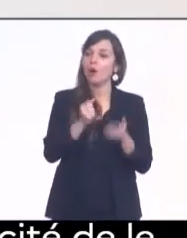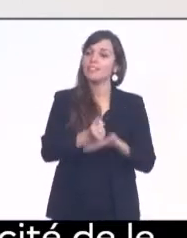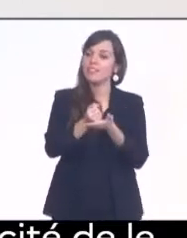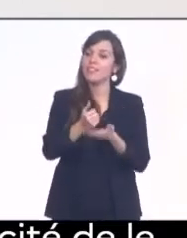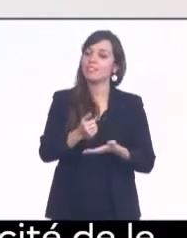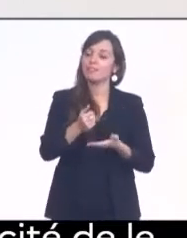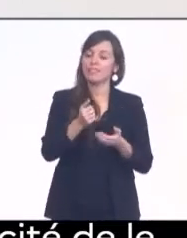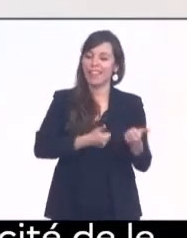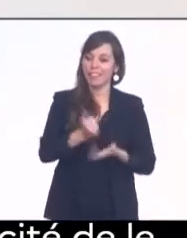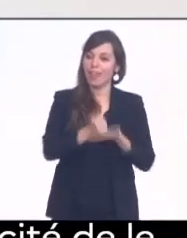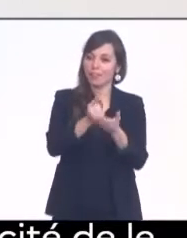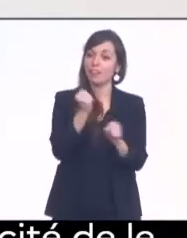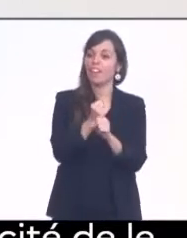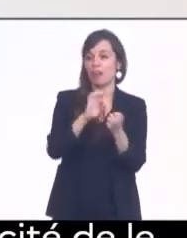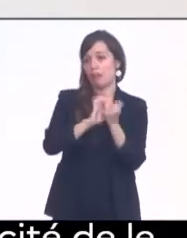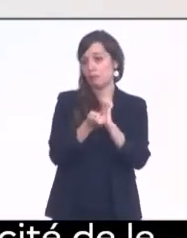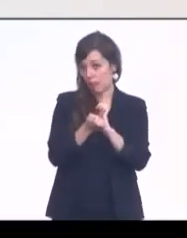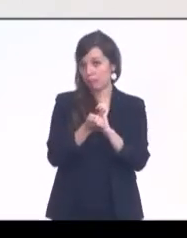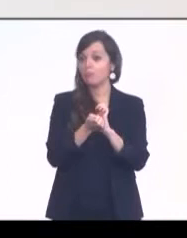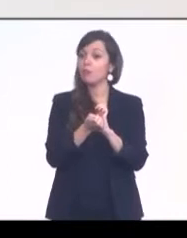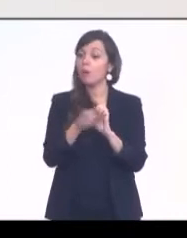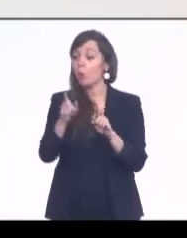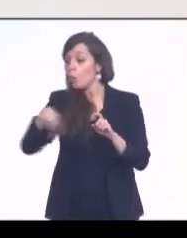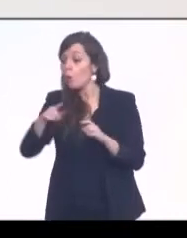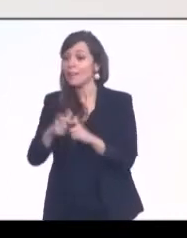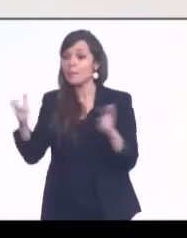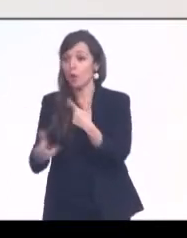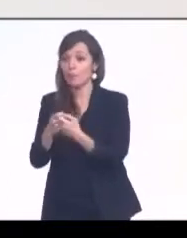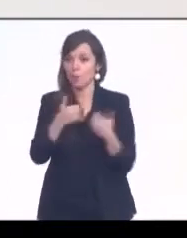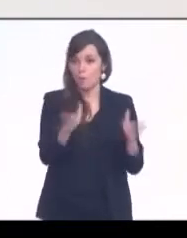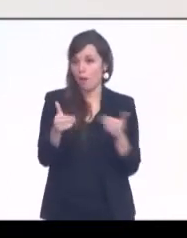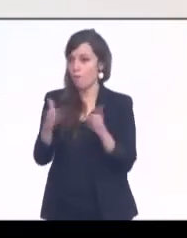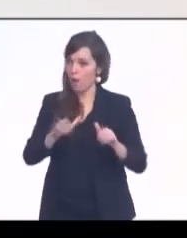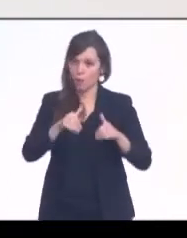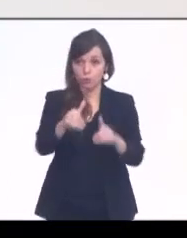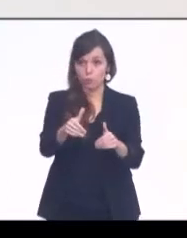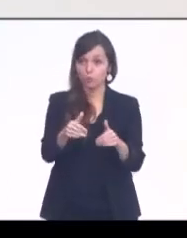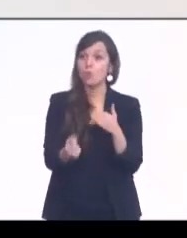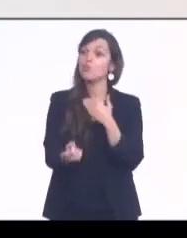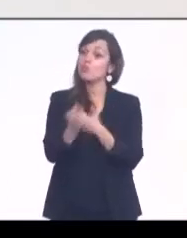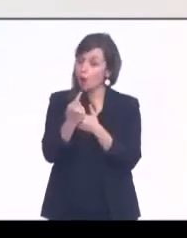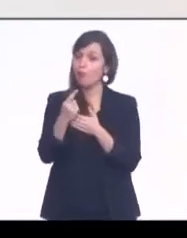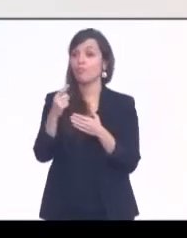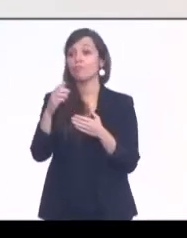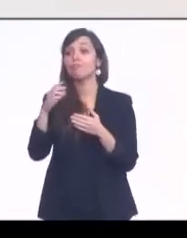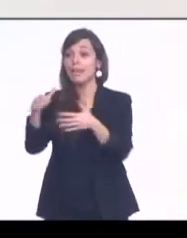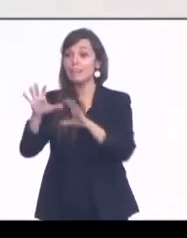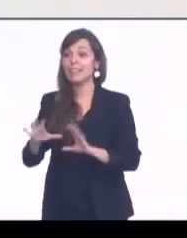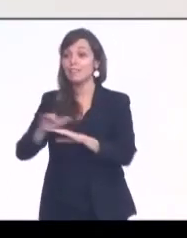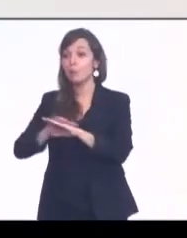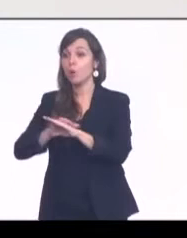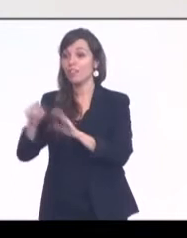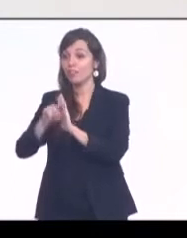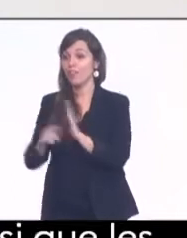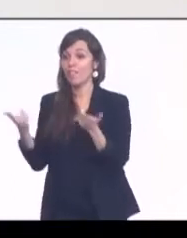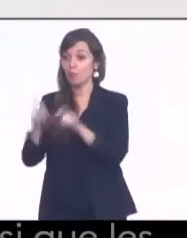que les entreprises adaptées restent ouverts, sauf s'ils sont concernés par les règles de fermeture administrative,